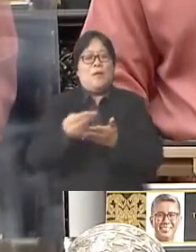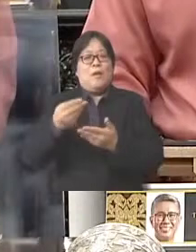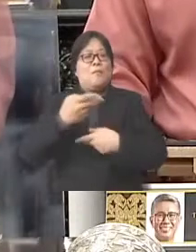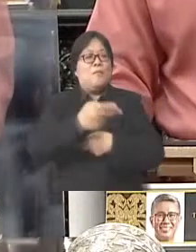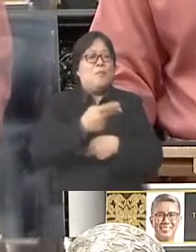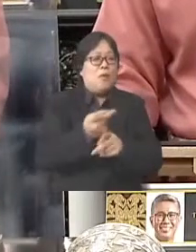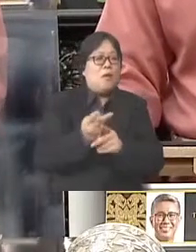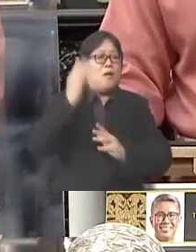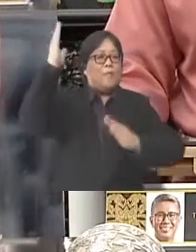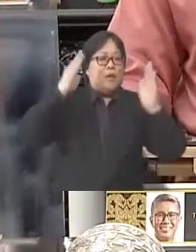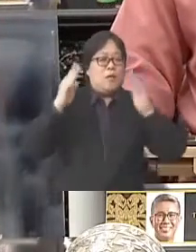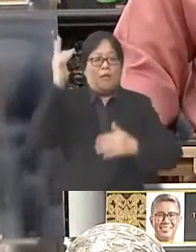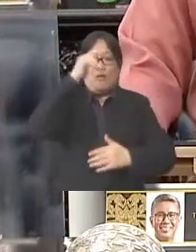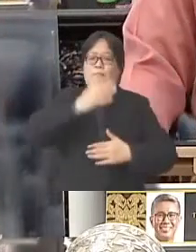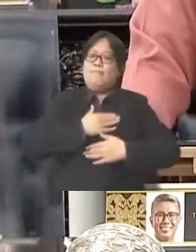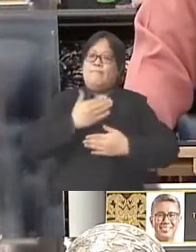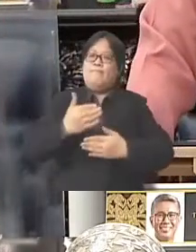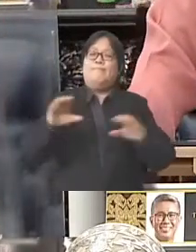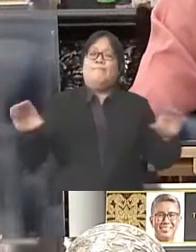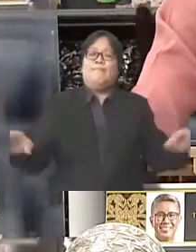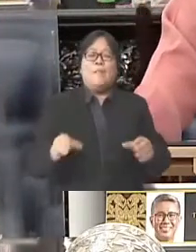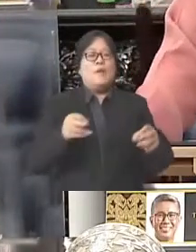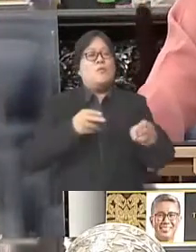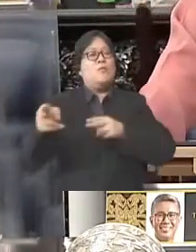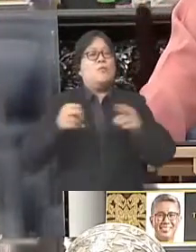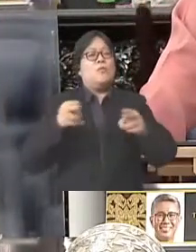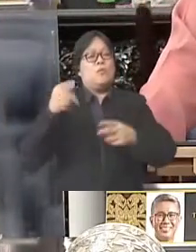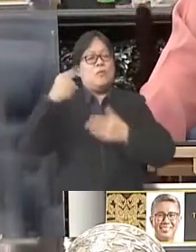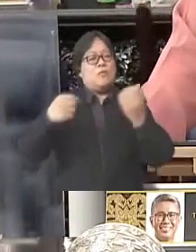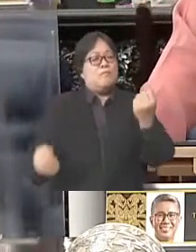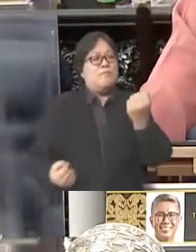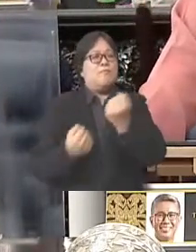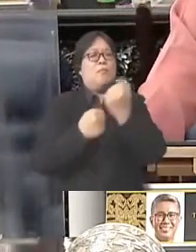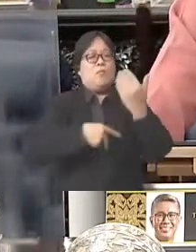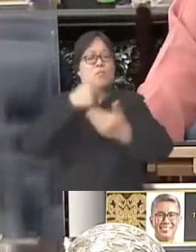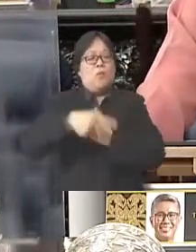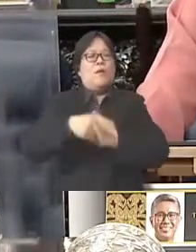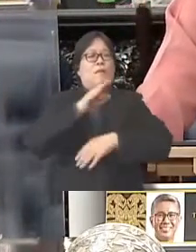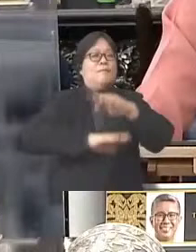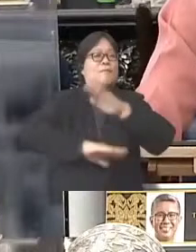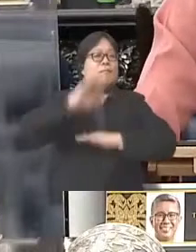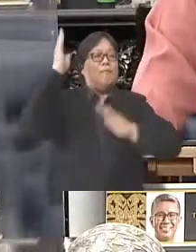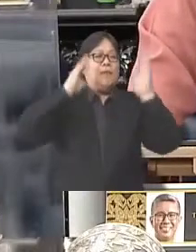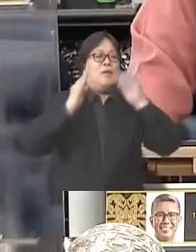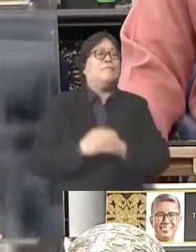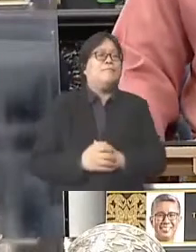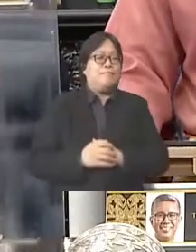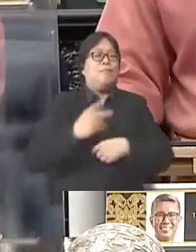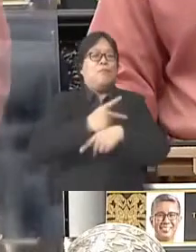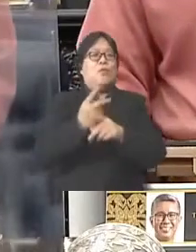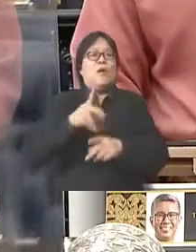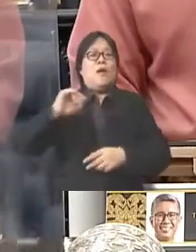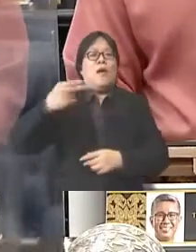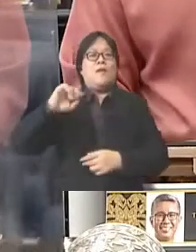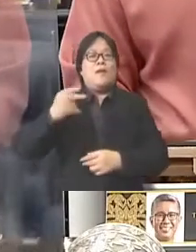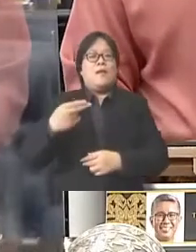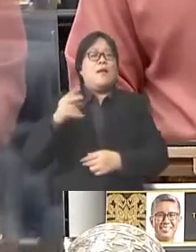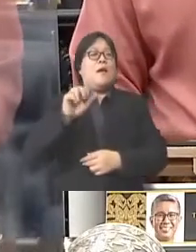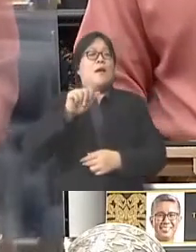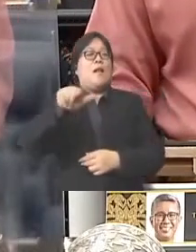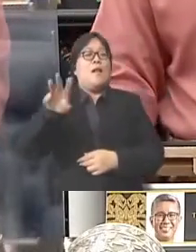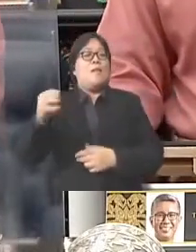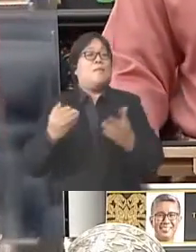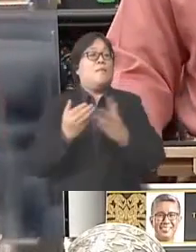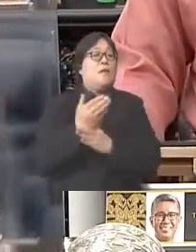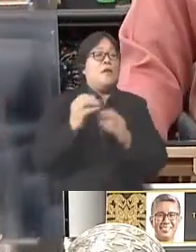produk tempatan kerajaan komite untuk melaksanakan inisiatif-inisiatif menyokong produk hasil kecepatan dan produk Khazanah alam